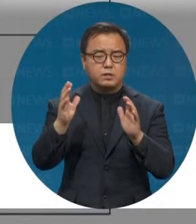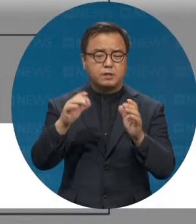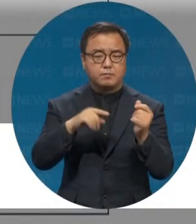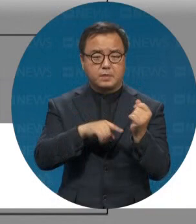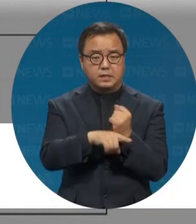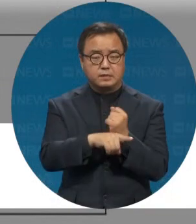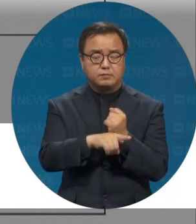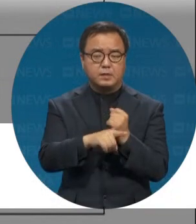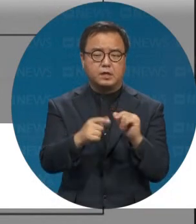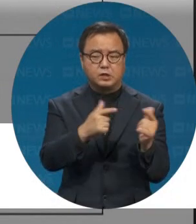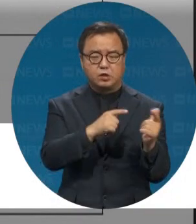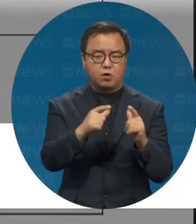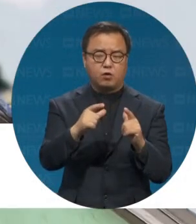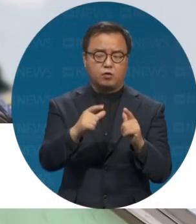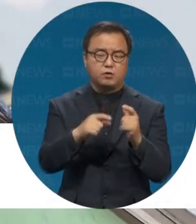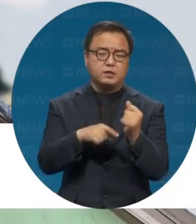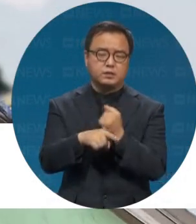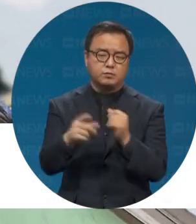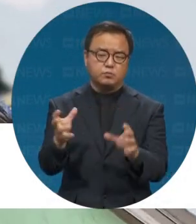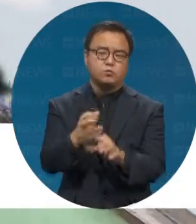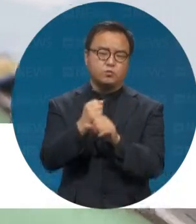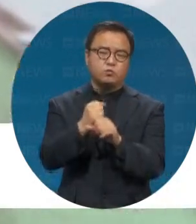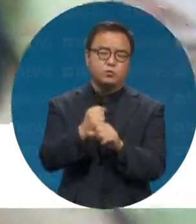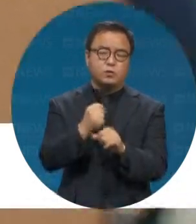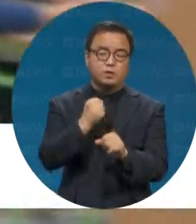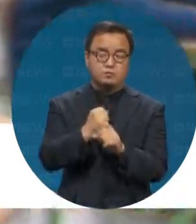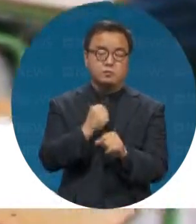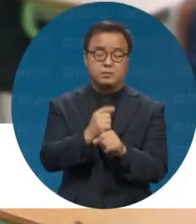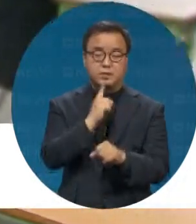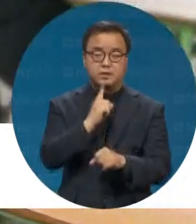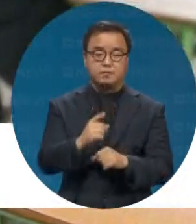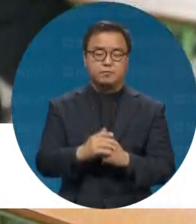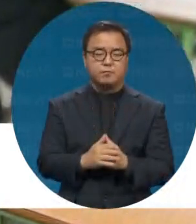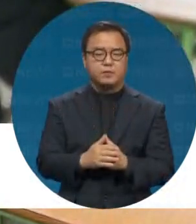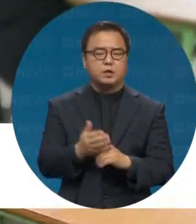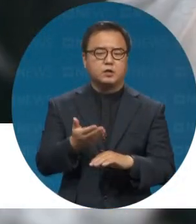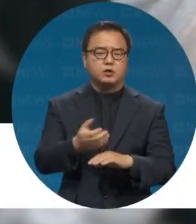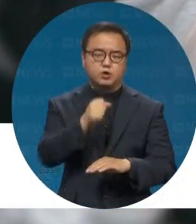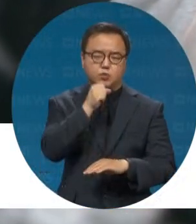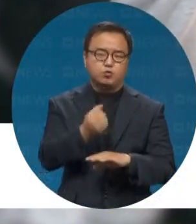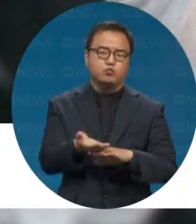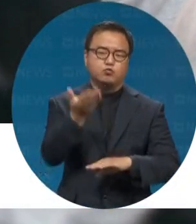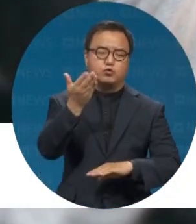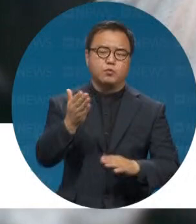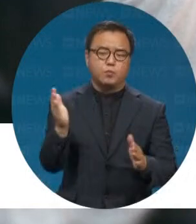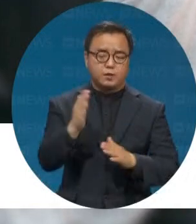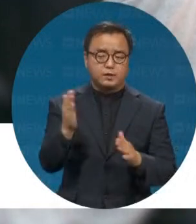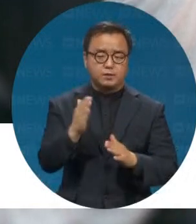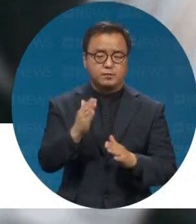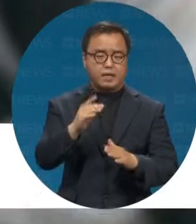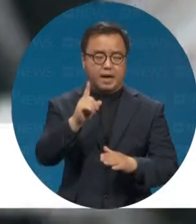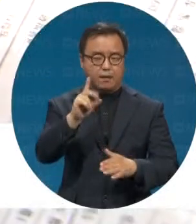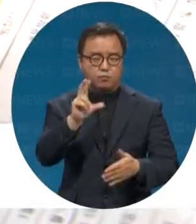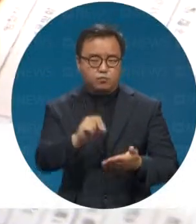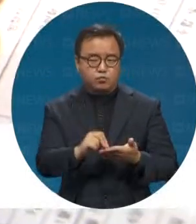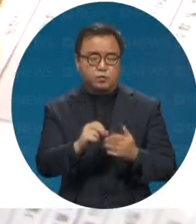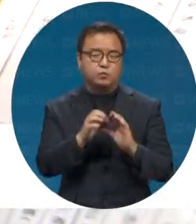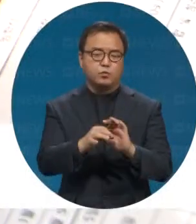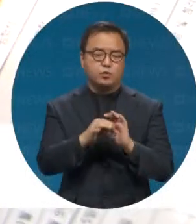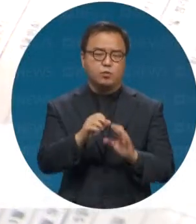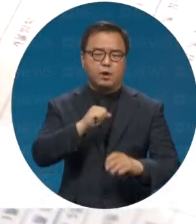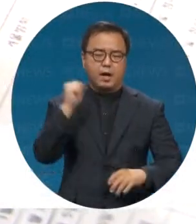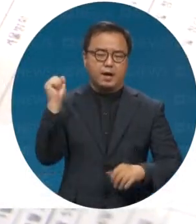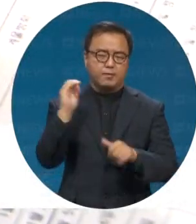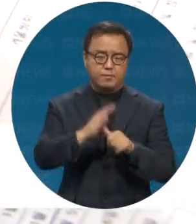한꺼번에 묻고있다 겁니다 상위권에 선 고난도 문항 한두개 마쳤는지 에 따라 등급이 나뉘고 대학 당락이 결정될